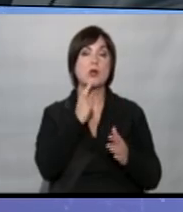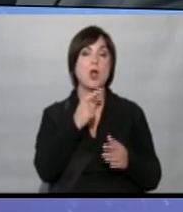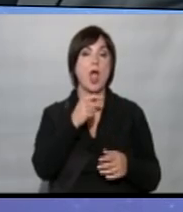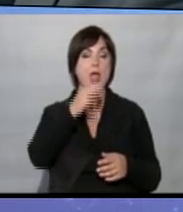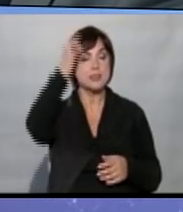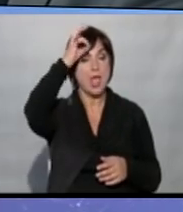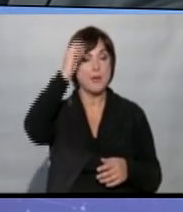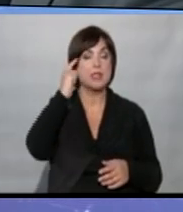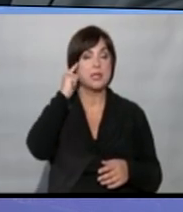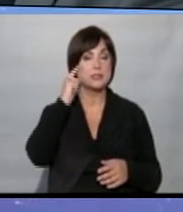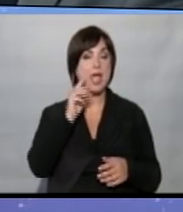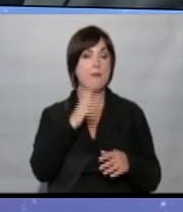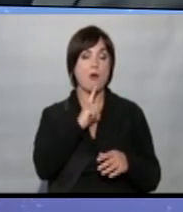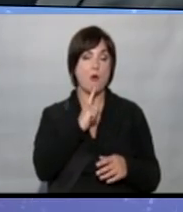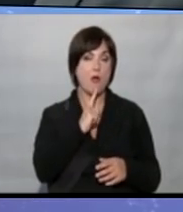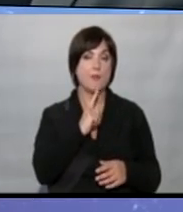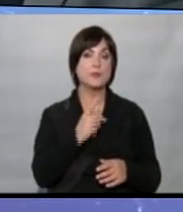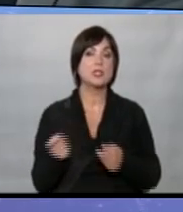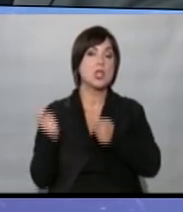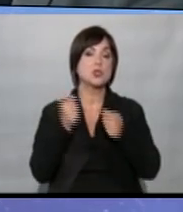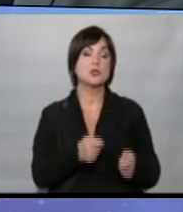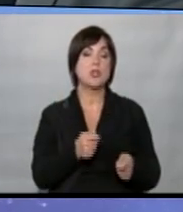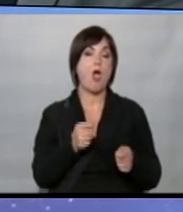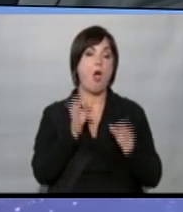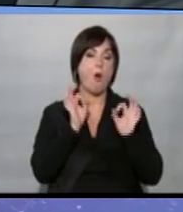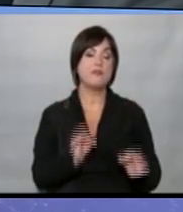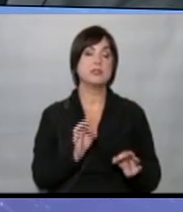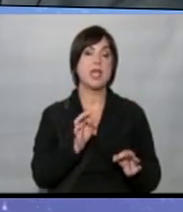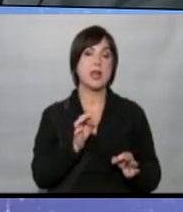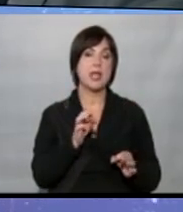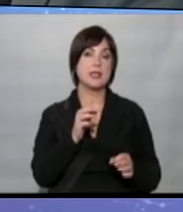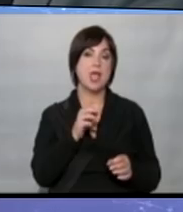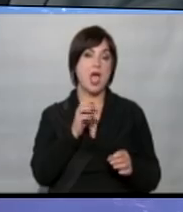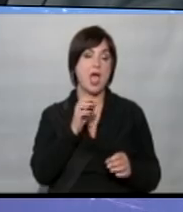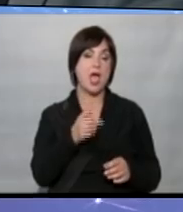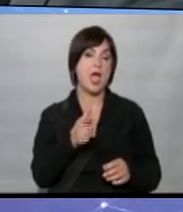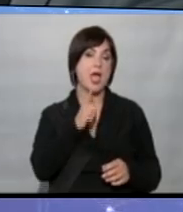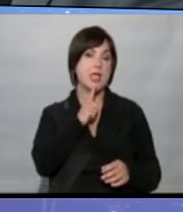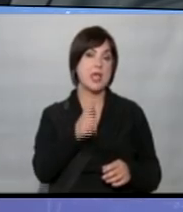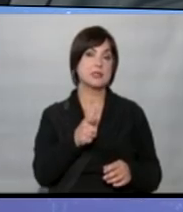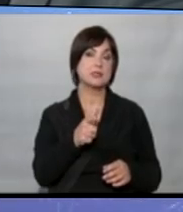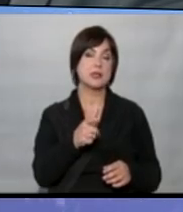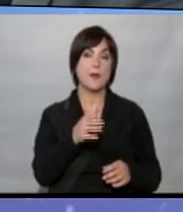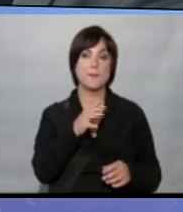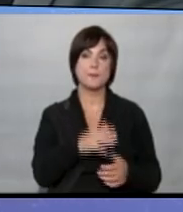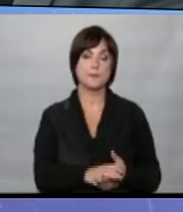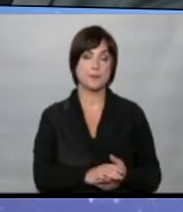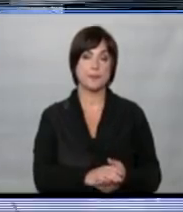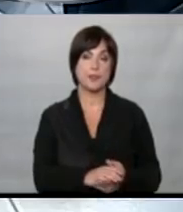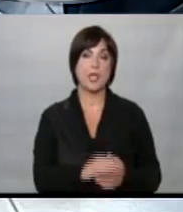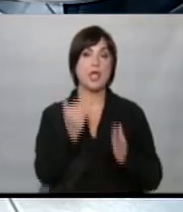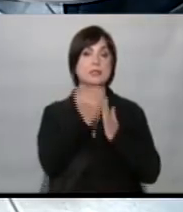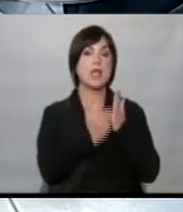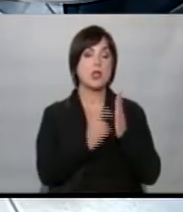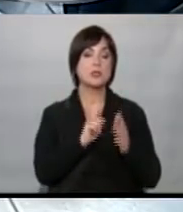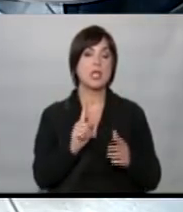намерата е, знаеме, цела да се донесе официјален јазик, македонскиот јазик да не е кохезивен. Добро, законот е веќе донесен, така да... Не е